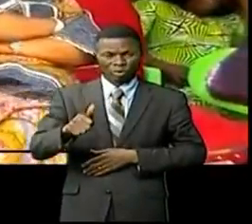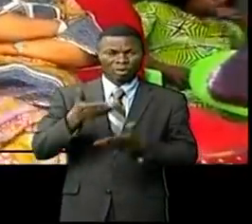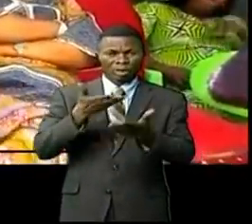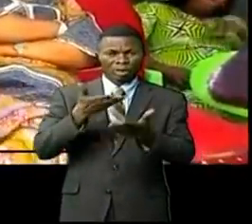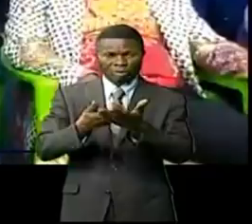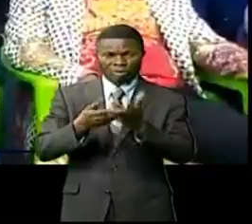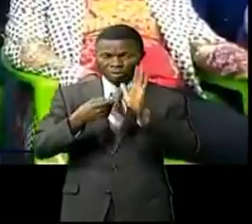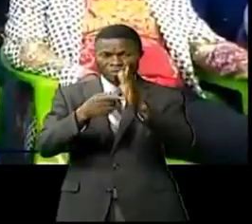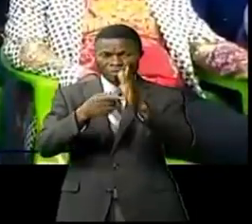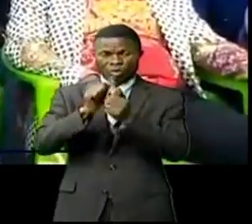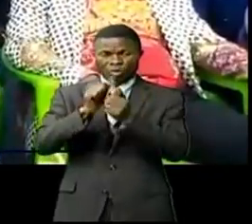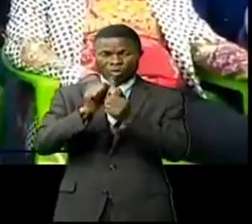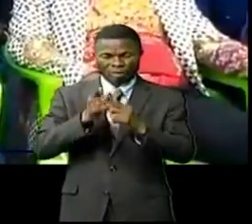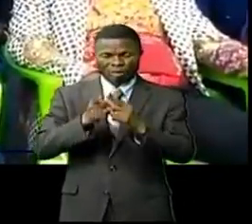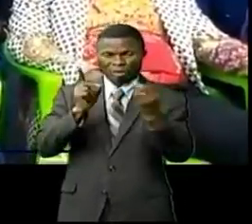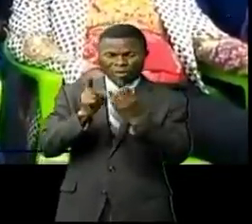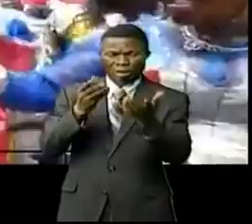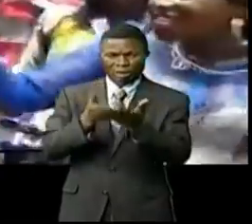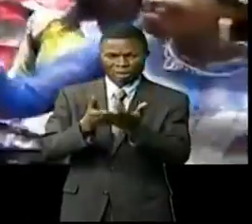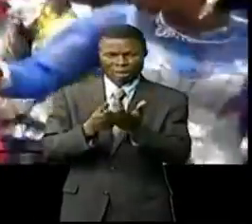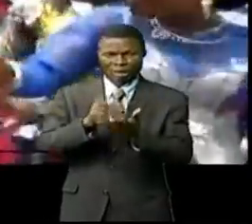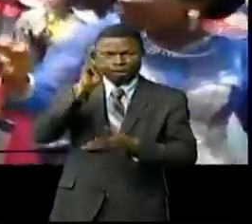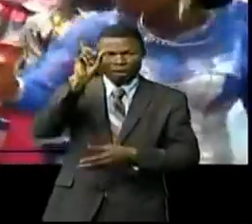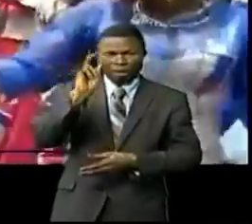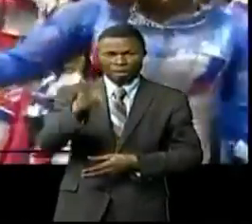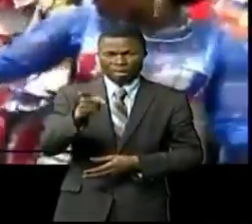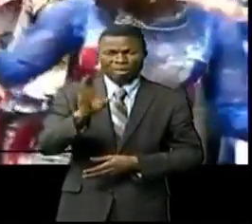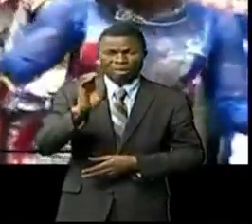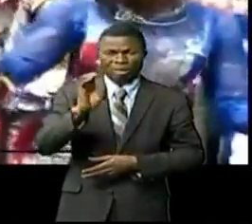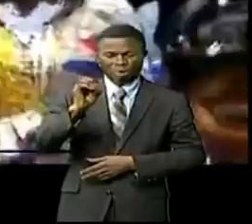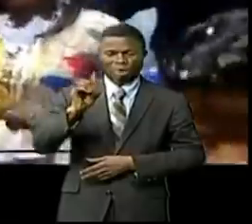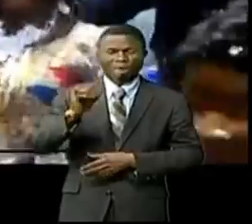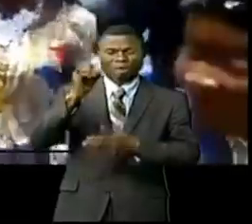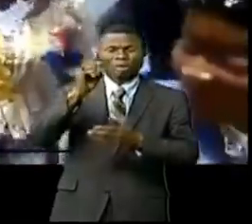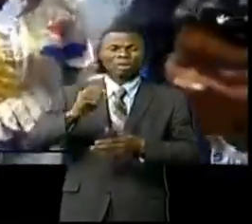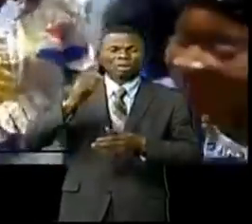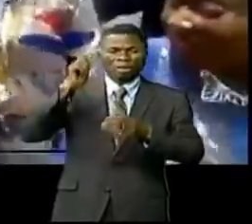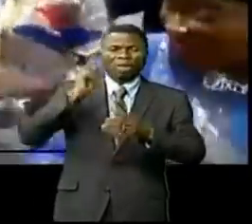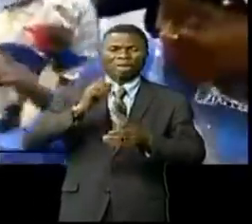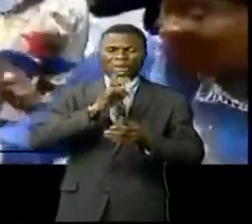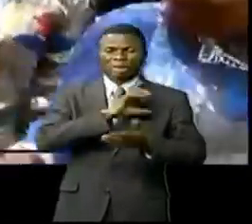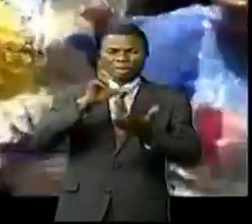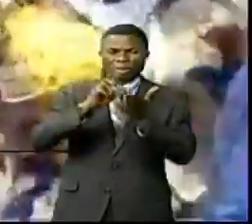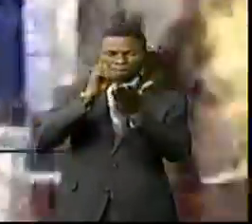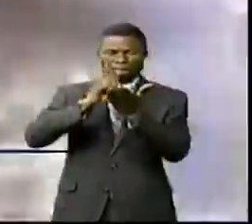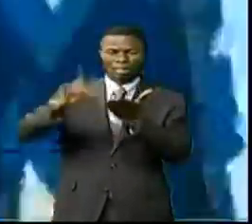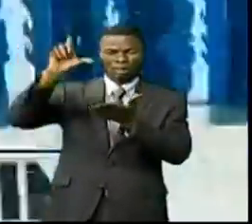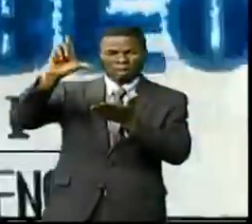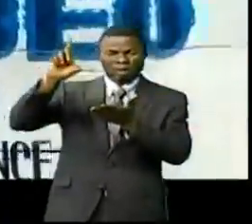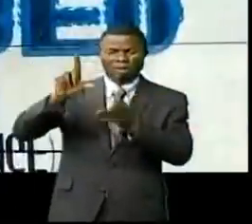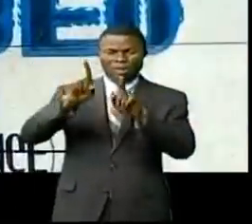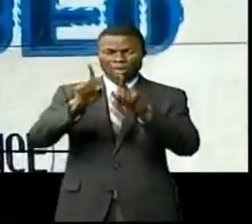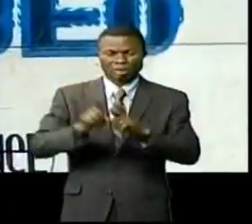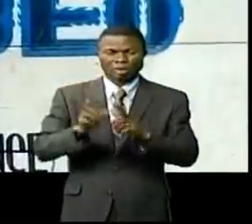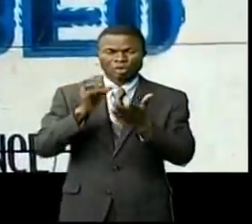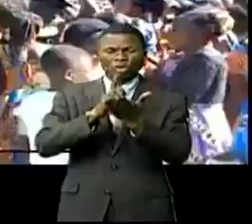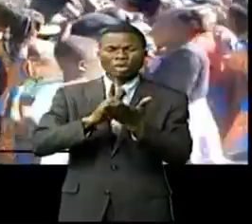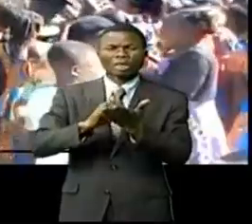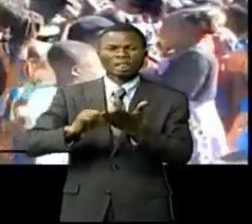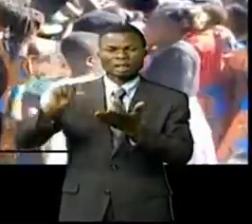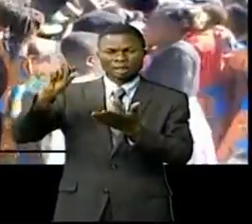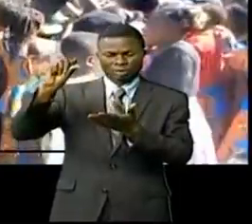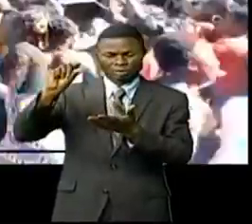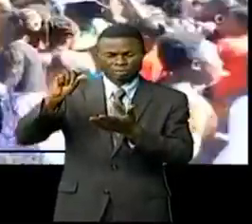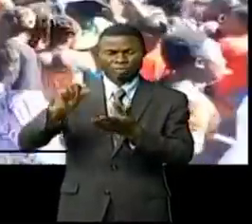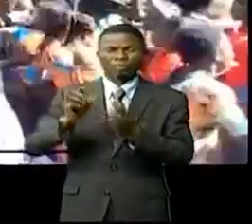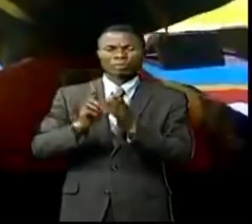les difficultés rencontrées, 250 lauréats en G3 ont fini en première session. À l'Institut supérieur du